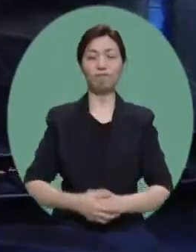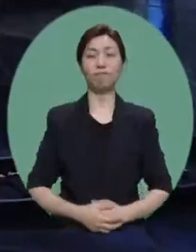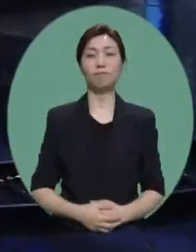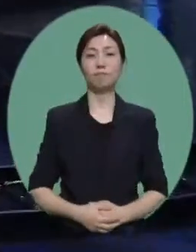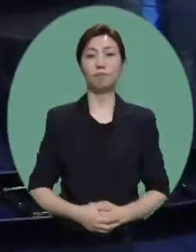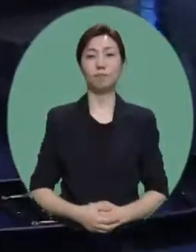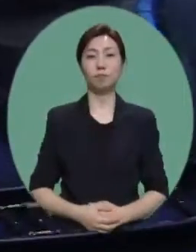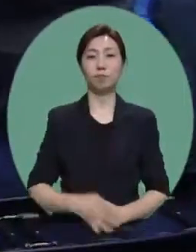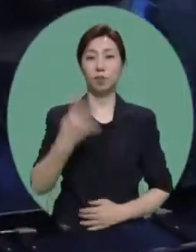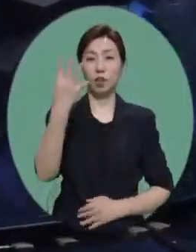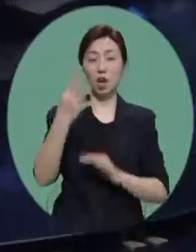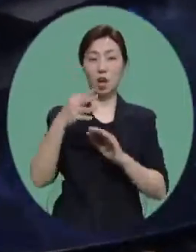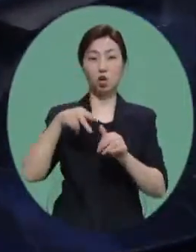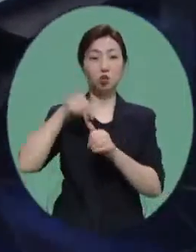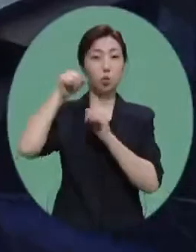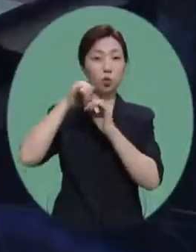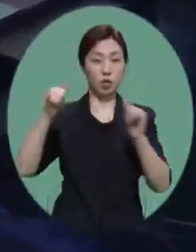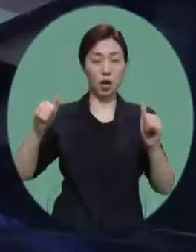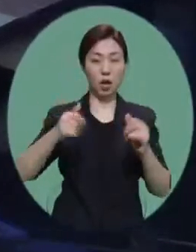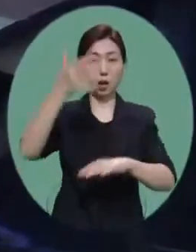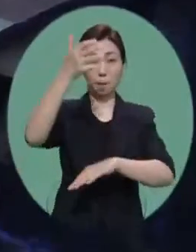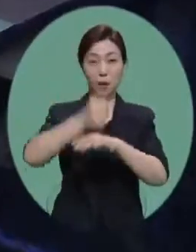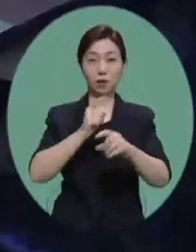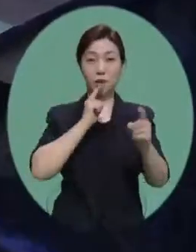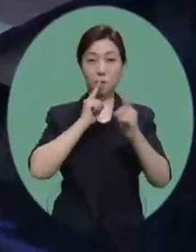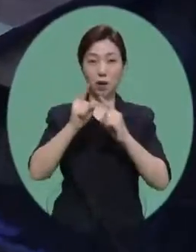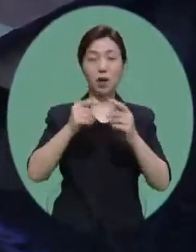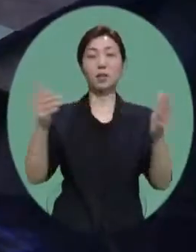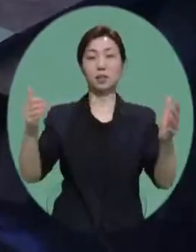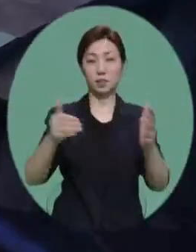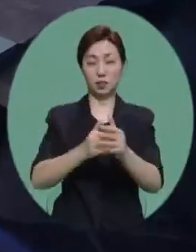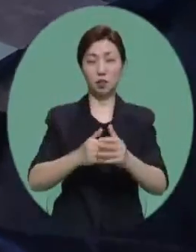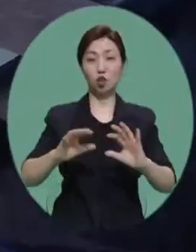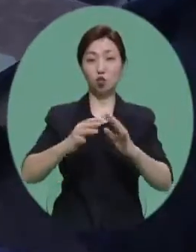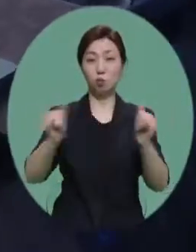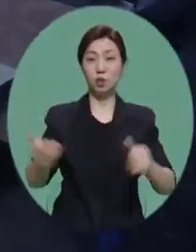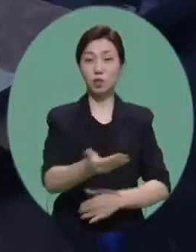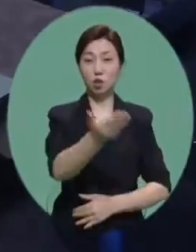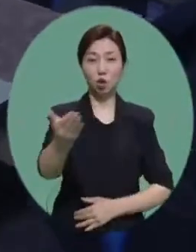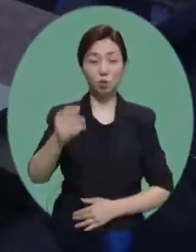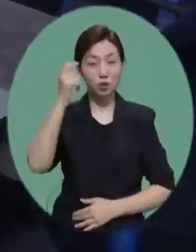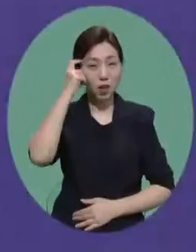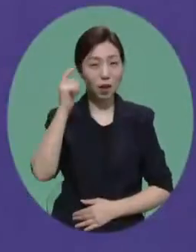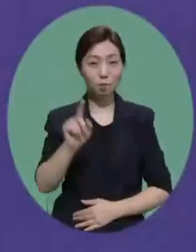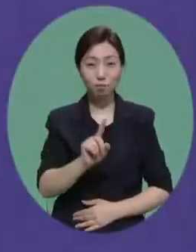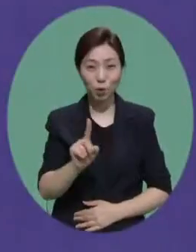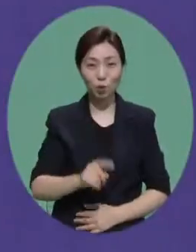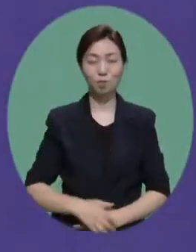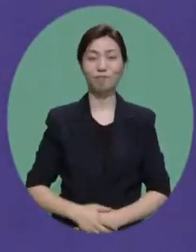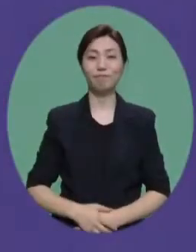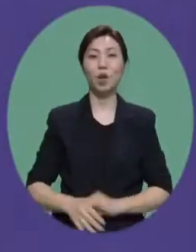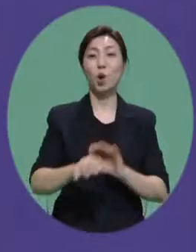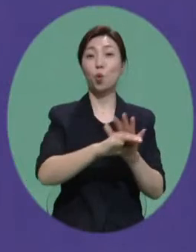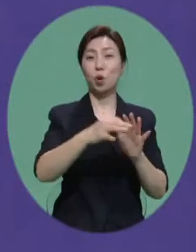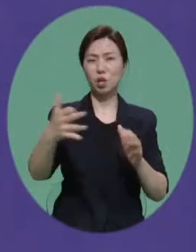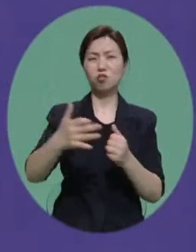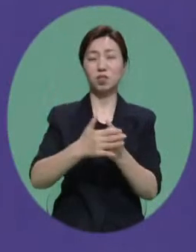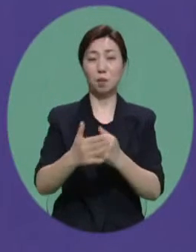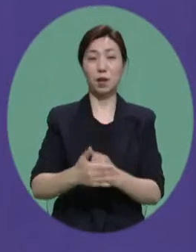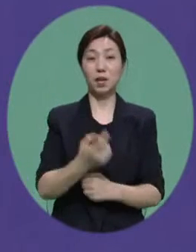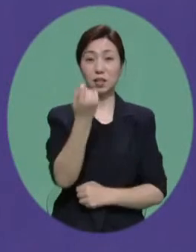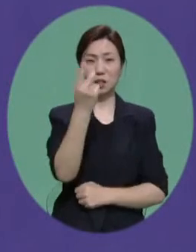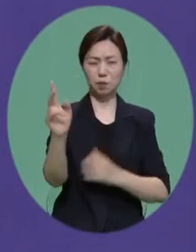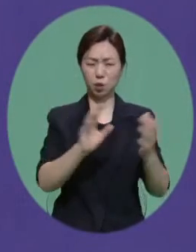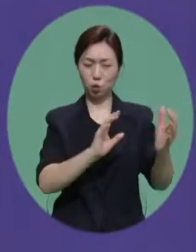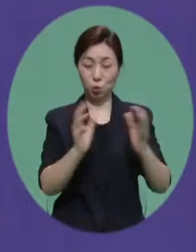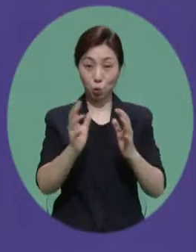10가지 대 후보의 마무리 발언까지 모두 들어와 봤습니다 자 국민 여러분 어떻게 보셨습니까 코로나 1 그로 인해서 요 tv